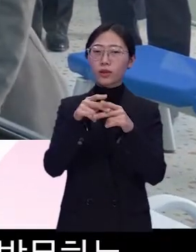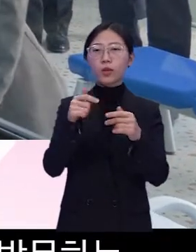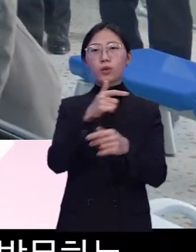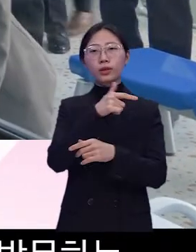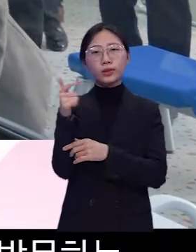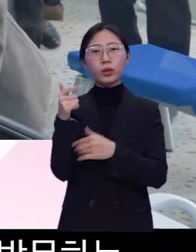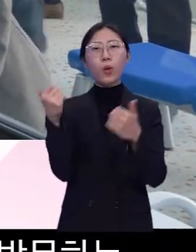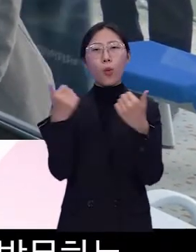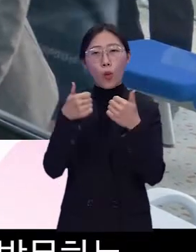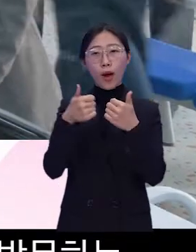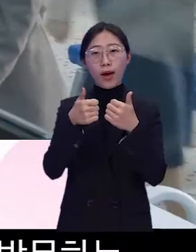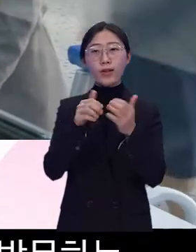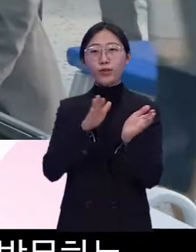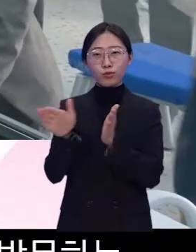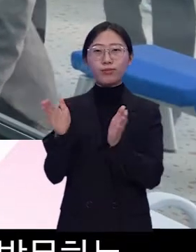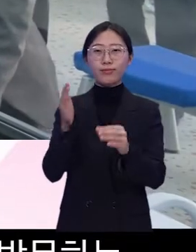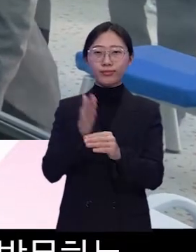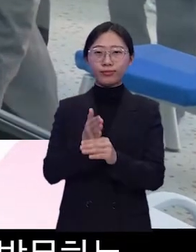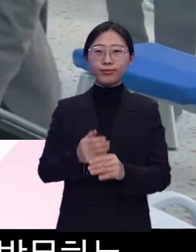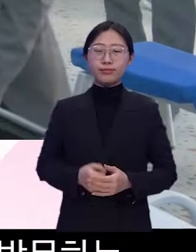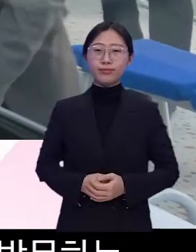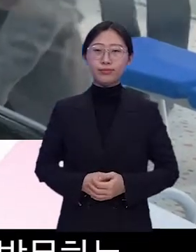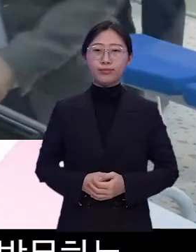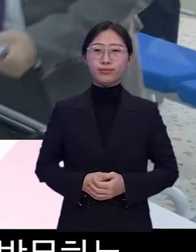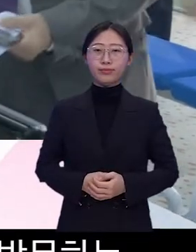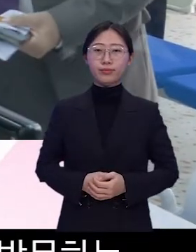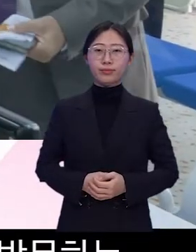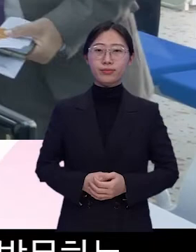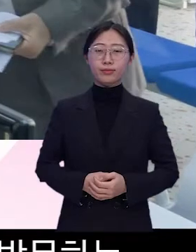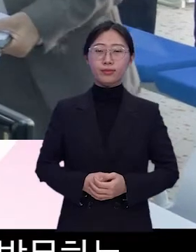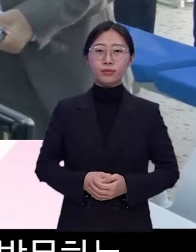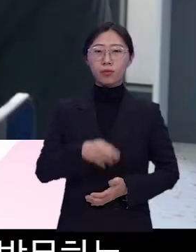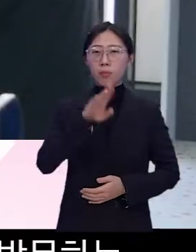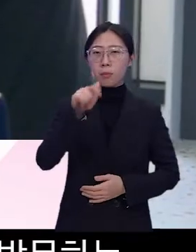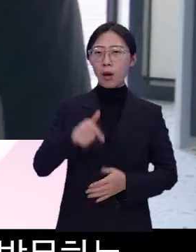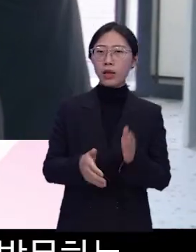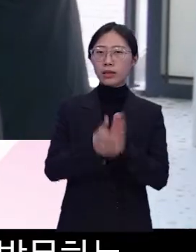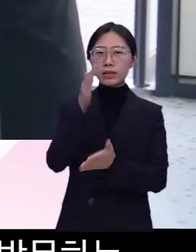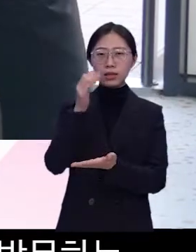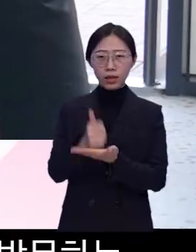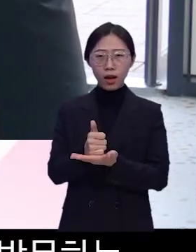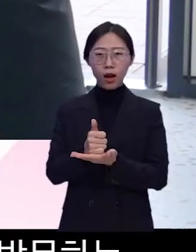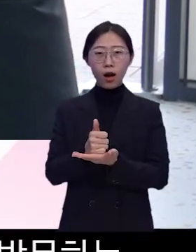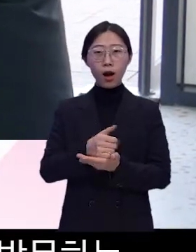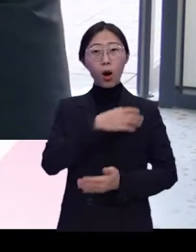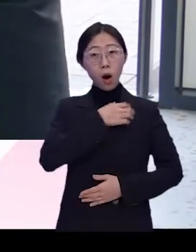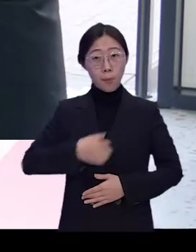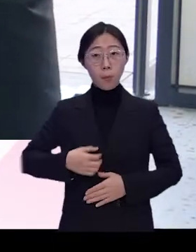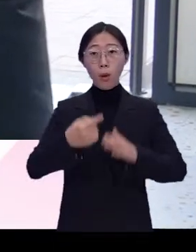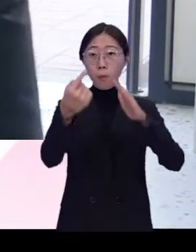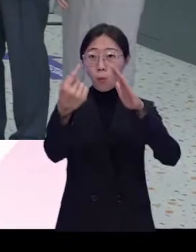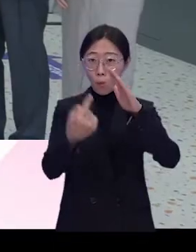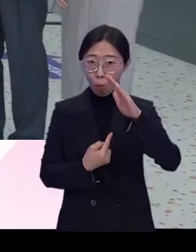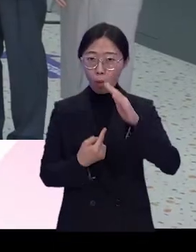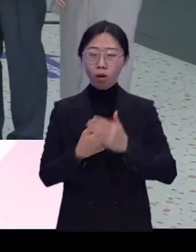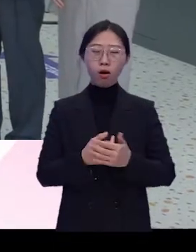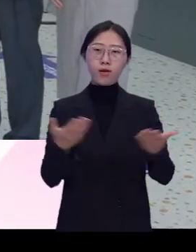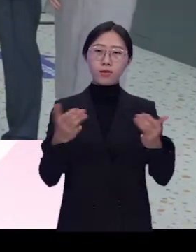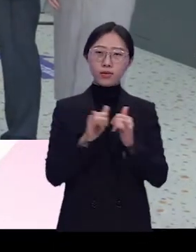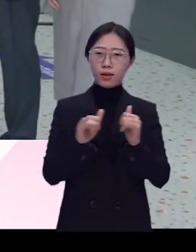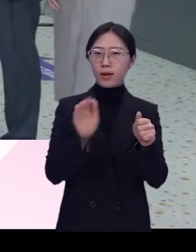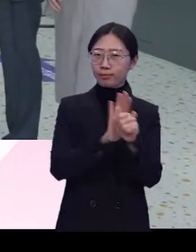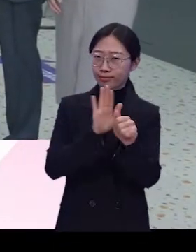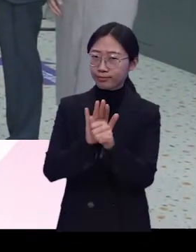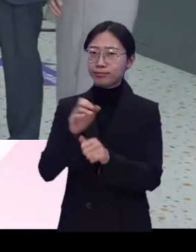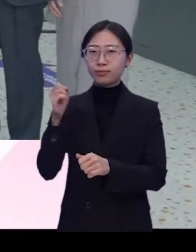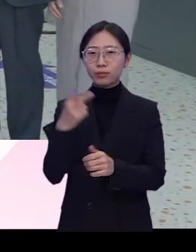이날 박상돈 천안시장은 센터를 방문해 직원을 격려하고 임시청사를 처음 방문하는 민원인을 환영하며